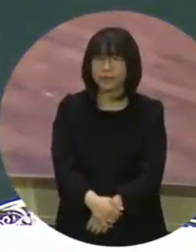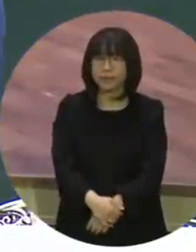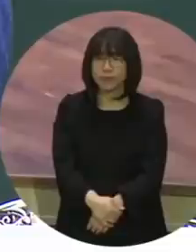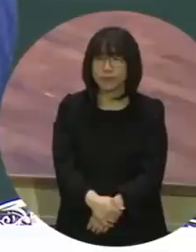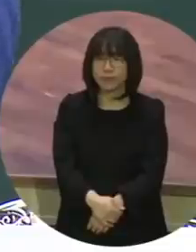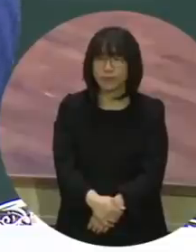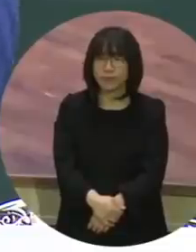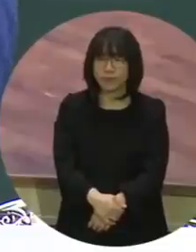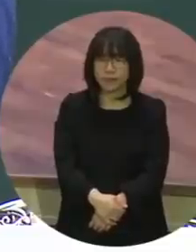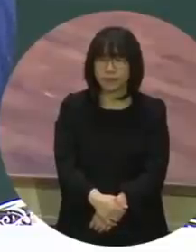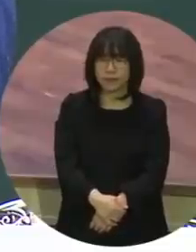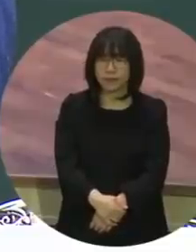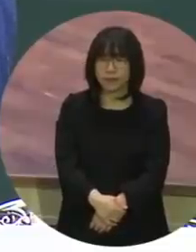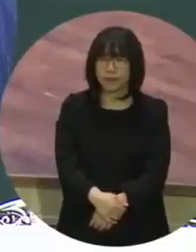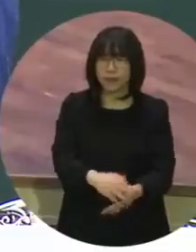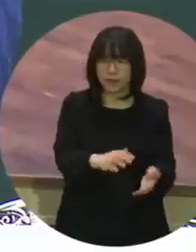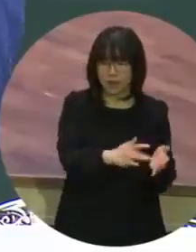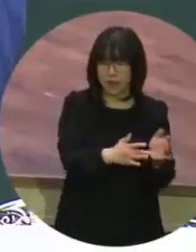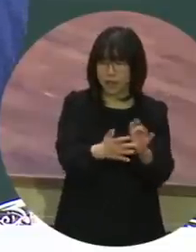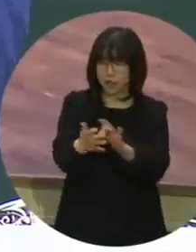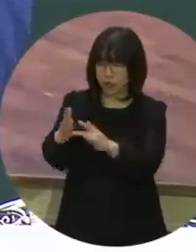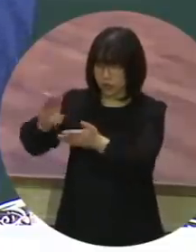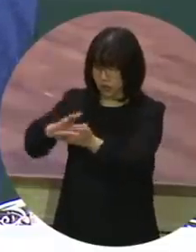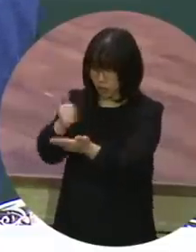그리스도의 all out.